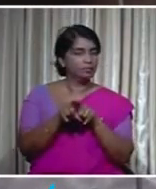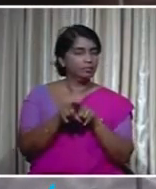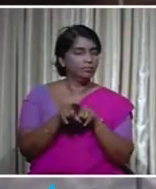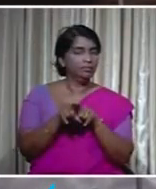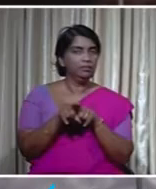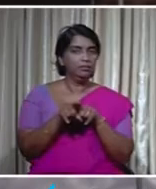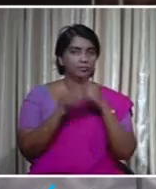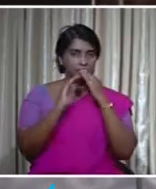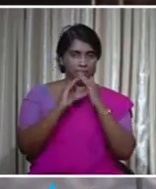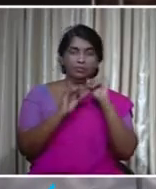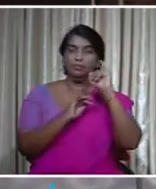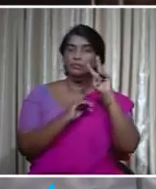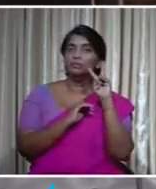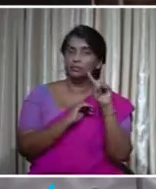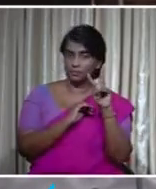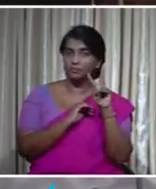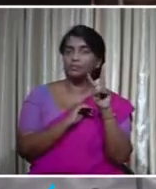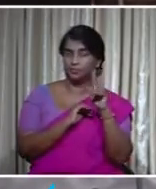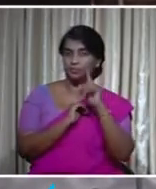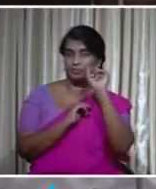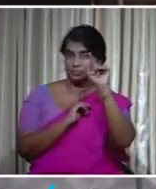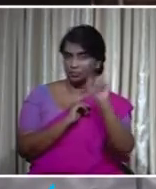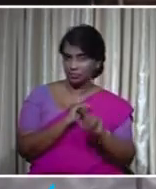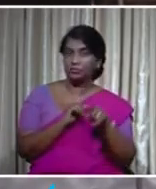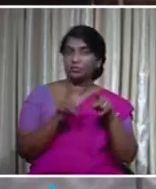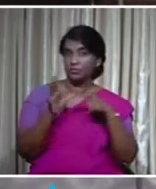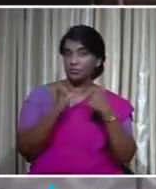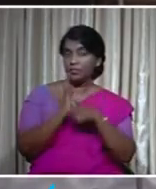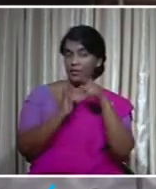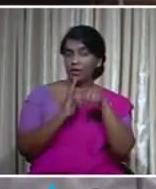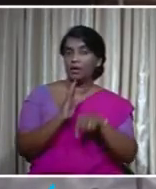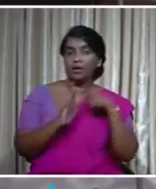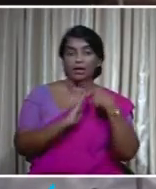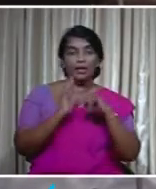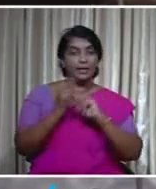62 பாடசாலைகள் சொல்லப்பட்டிருக்கிறது. இலங்கை கல்வி நிர்வாக சேவையைச் சேர்ந்தவர்கள்,